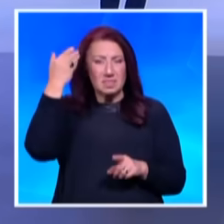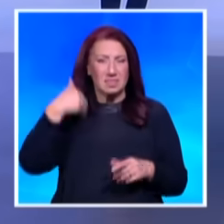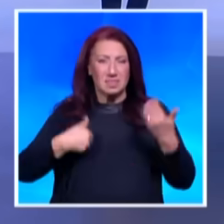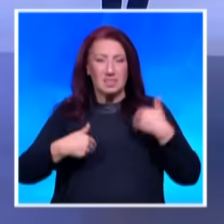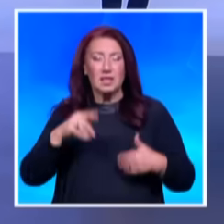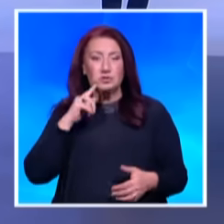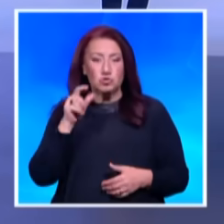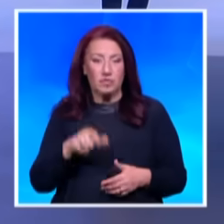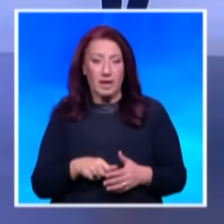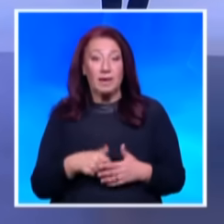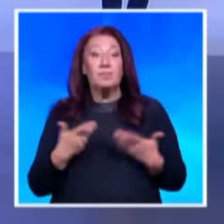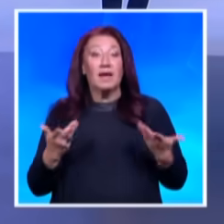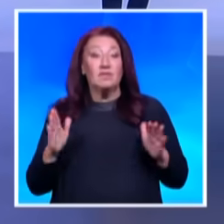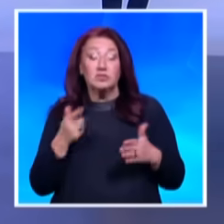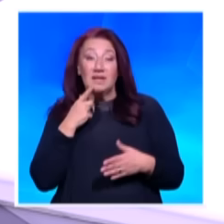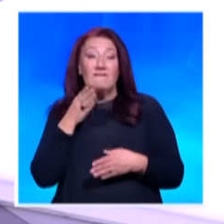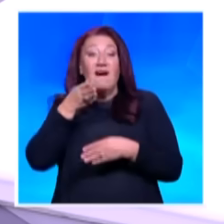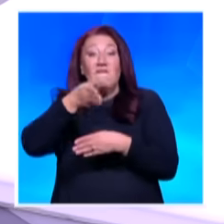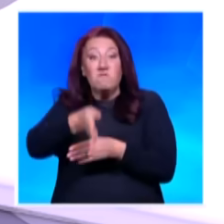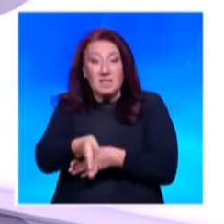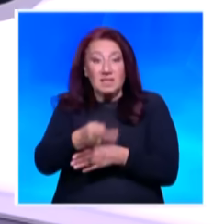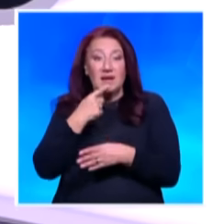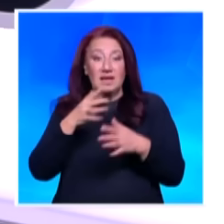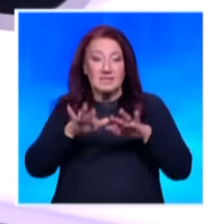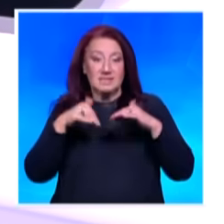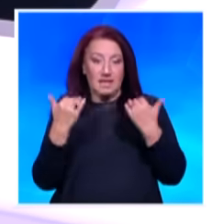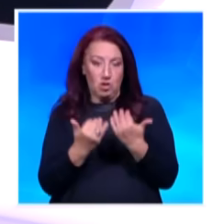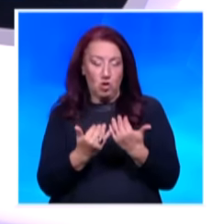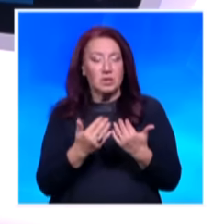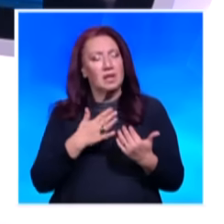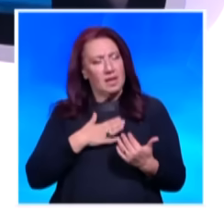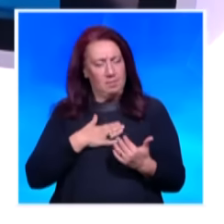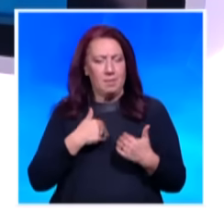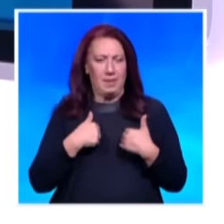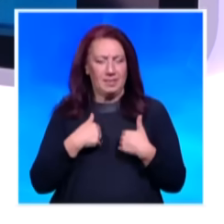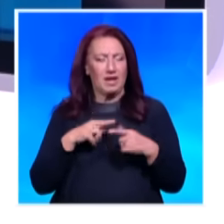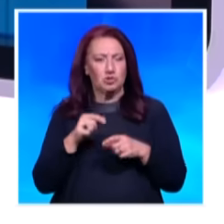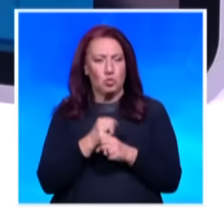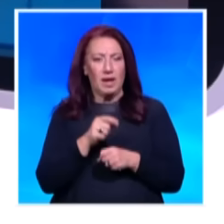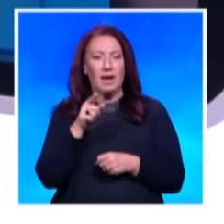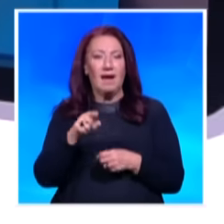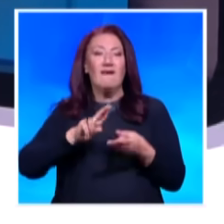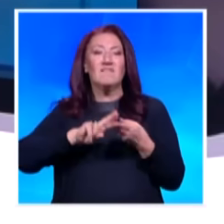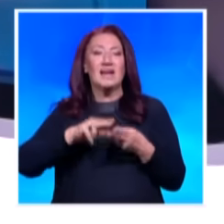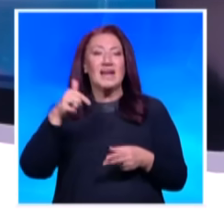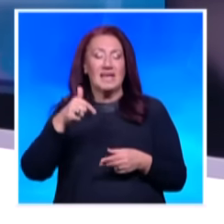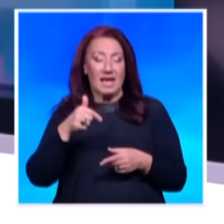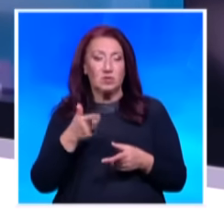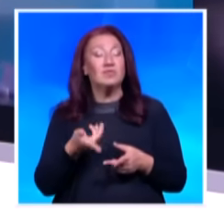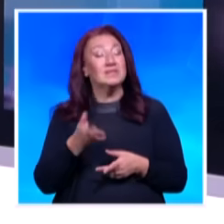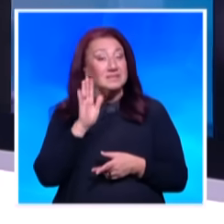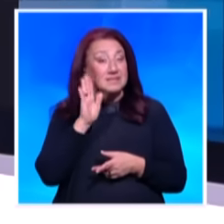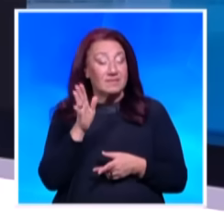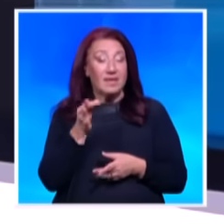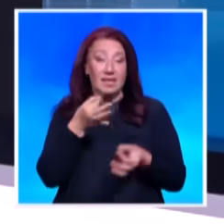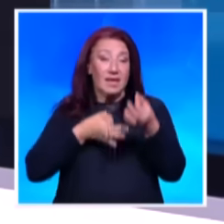каже. Така е, имаме наш човек там и това е Валерий Генов. Валерий, здравей! Кажи ни какво се случва при